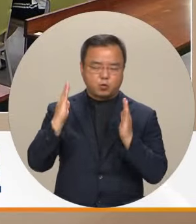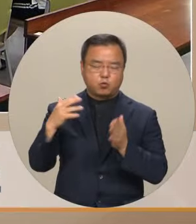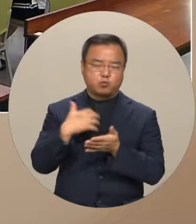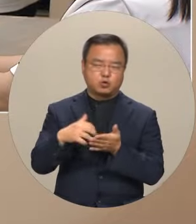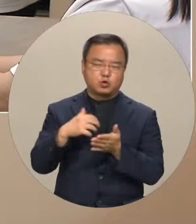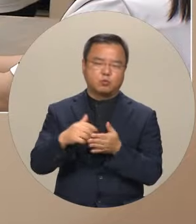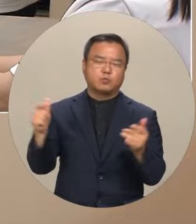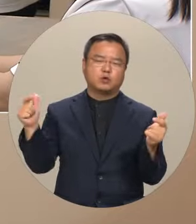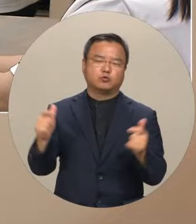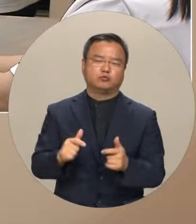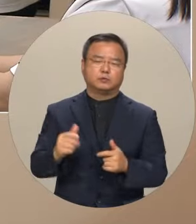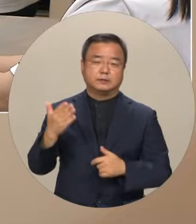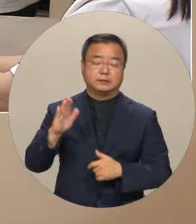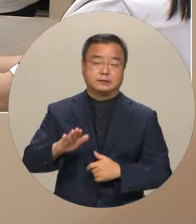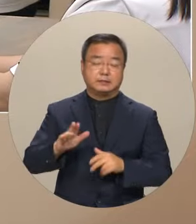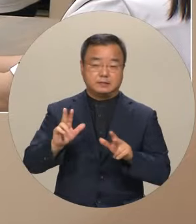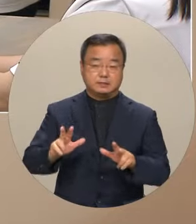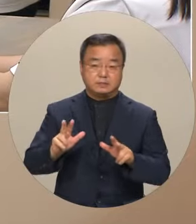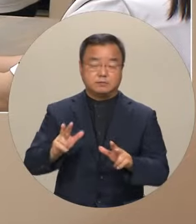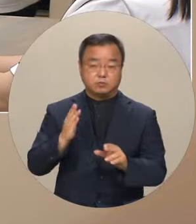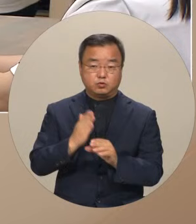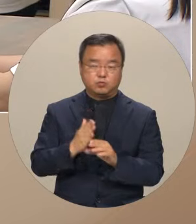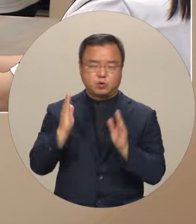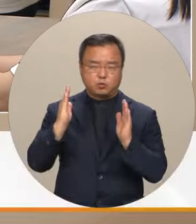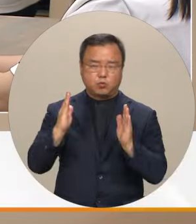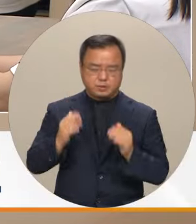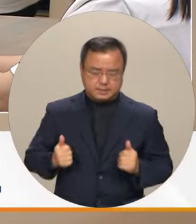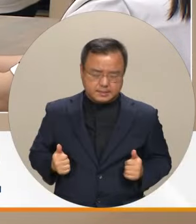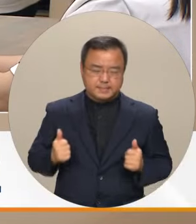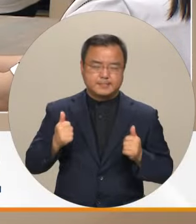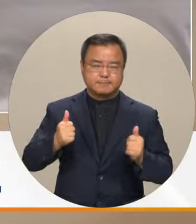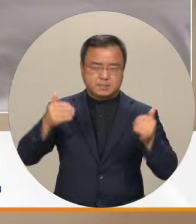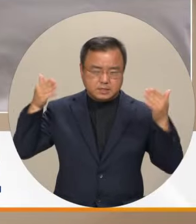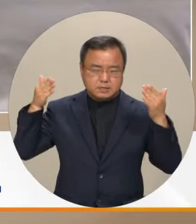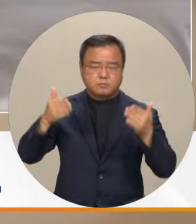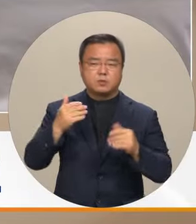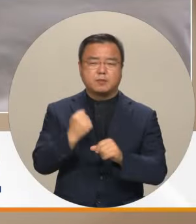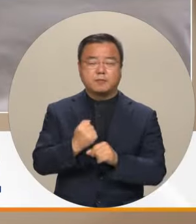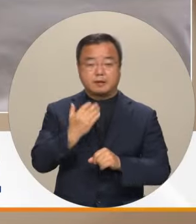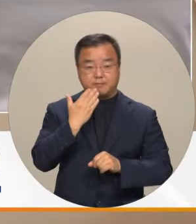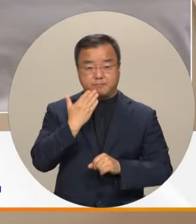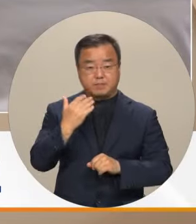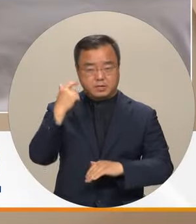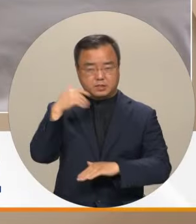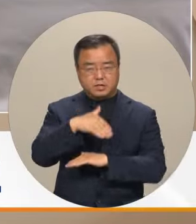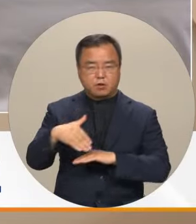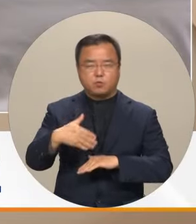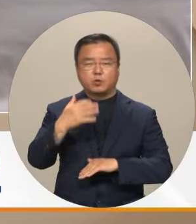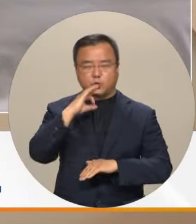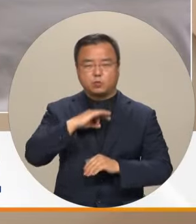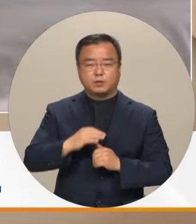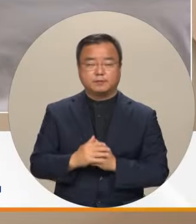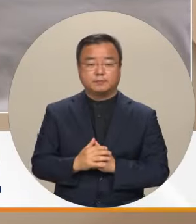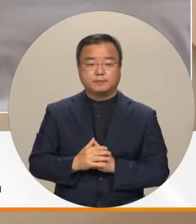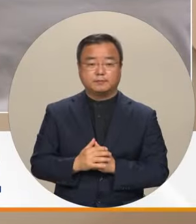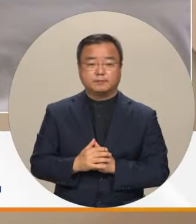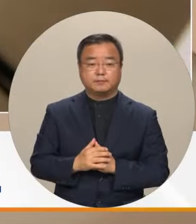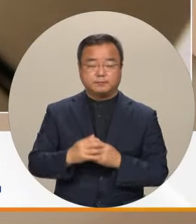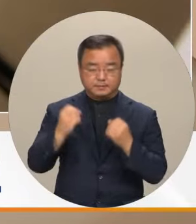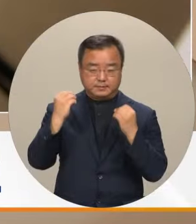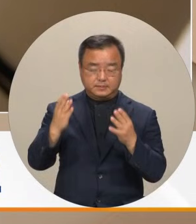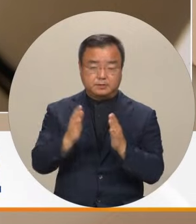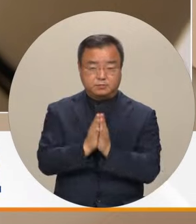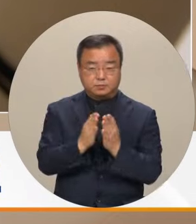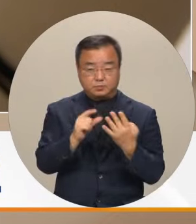조금 줄이되 어 하고 있는 공부에 최선을 다해서 집중할 수 있도록 하는 계획이 효과적이라고 할 수 있겠습니다 어 새로운 교재를